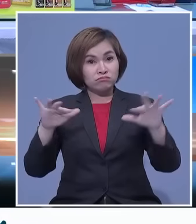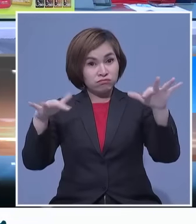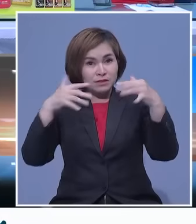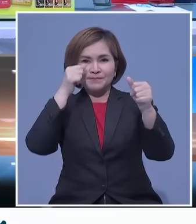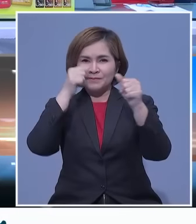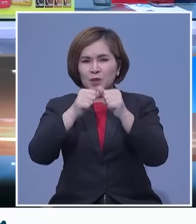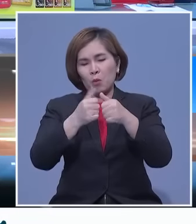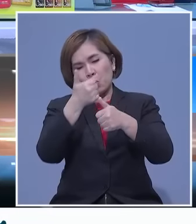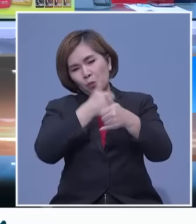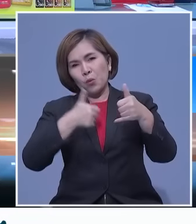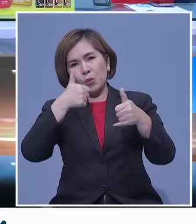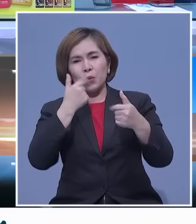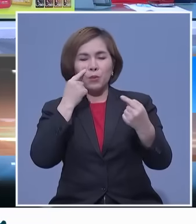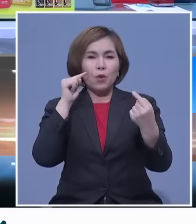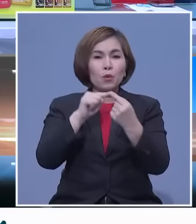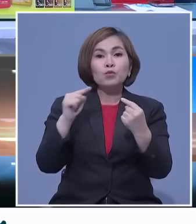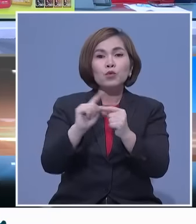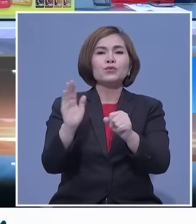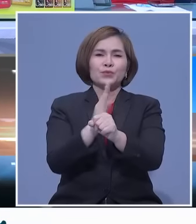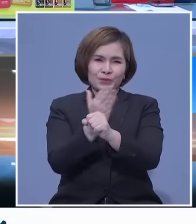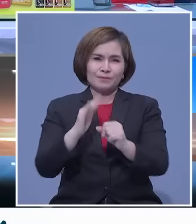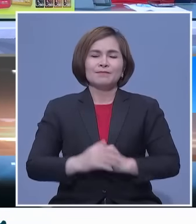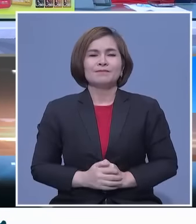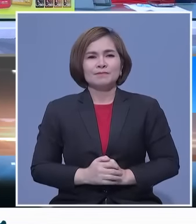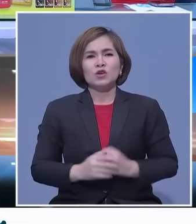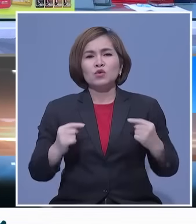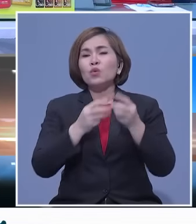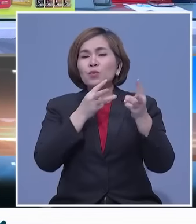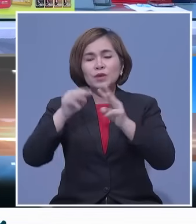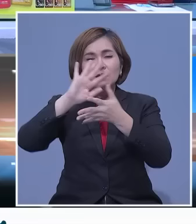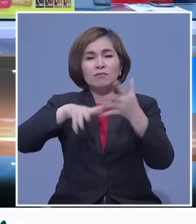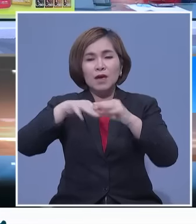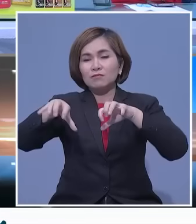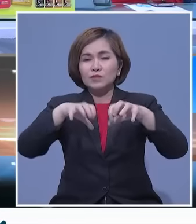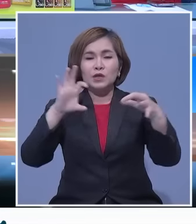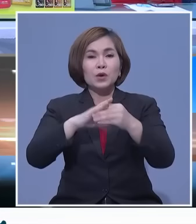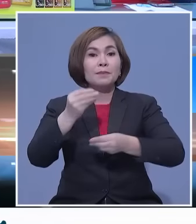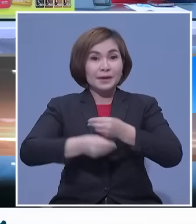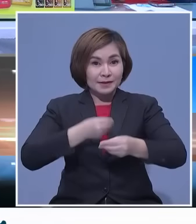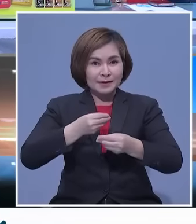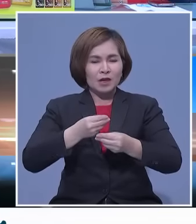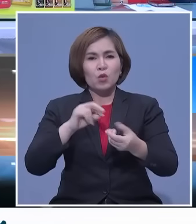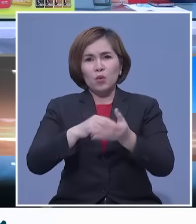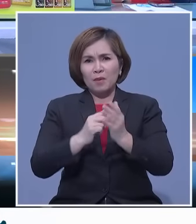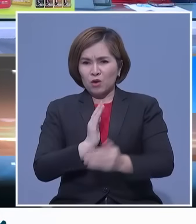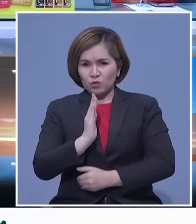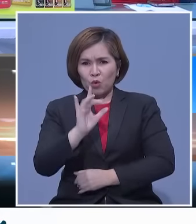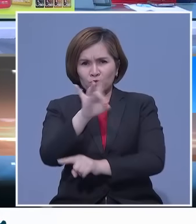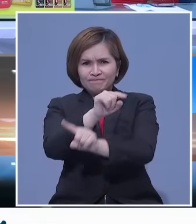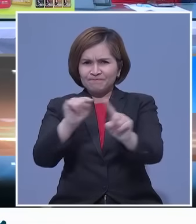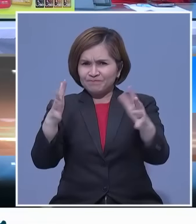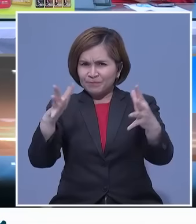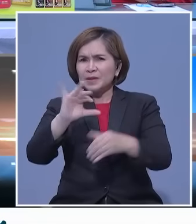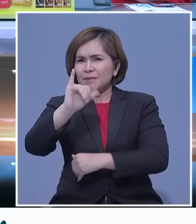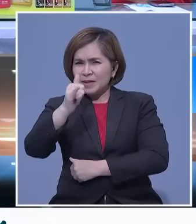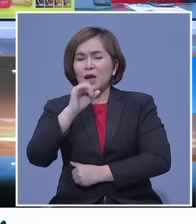ลักษณ์ให้ดูดีให้เหมาะกับธุรกิจใช่มค่ะแต่จริงๆแล้วคือเรื่องของหลักการตลาดนั่นแหละแล้วก็เขาอาจจะไม่ได้ตรงไปตรงมาหรือเขา